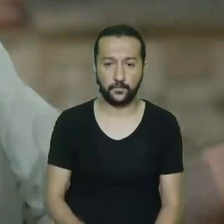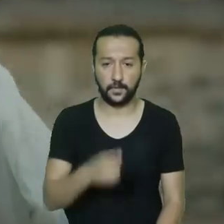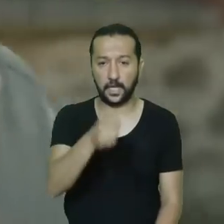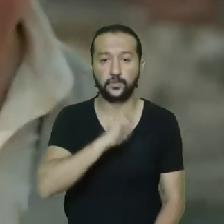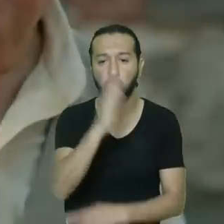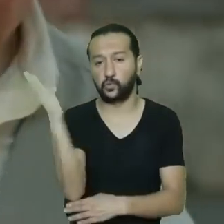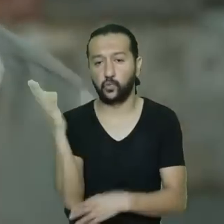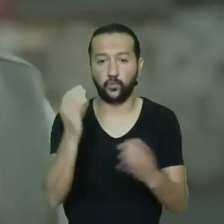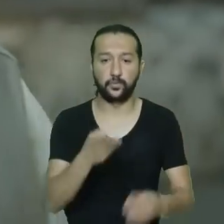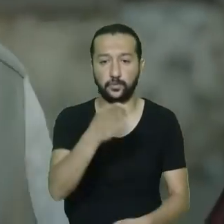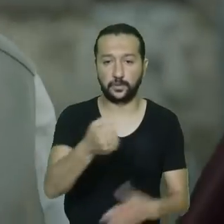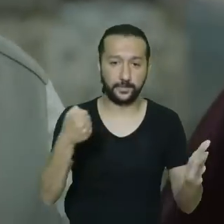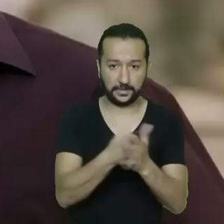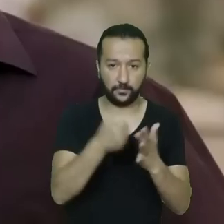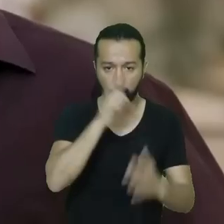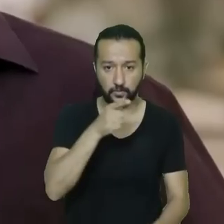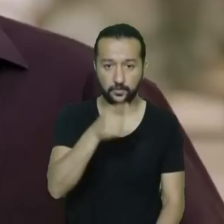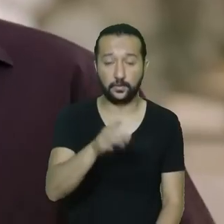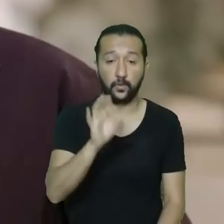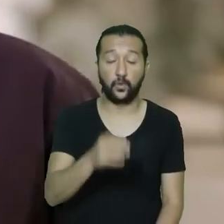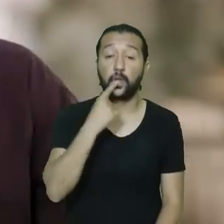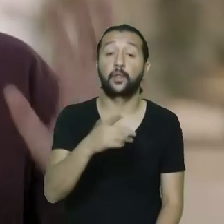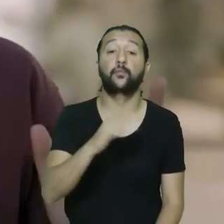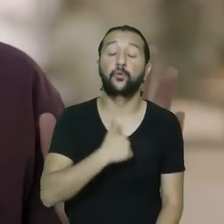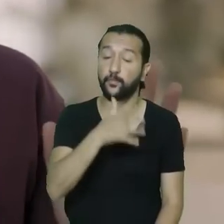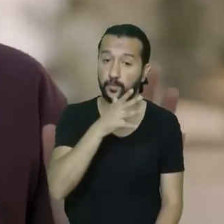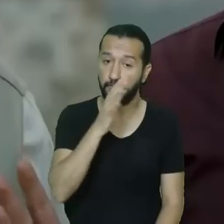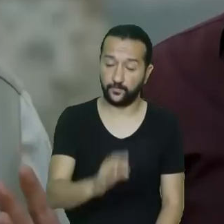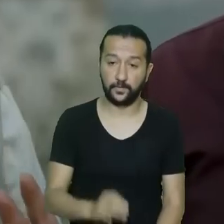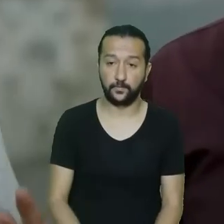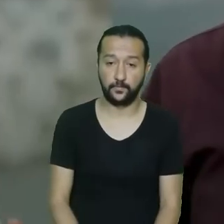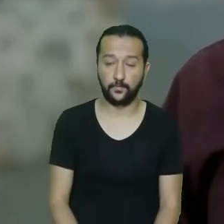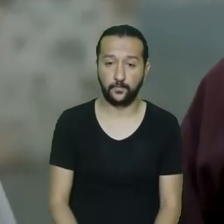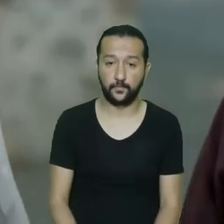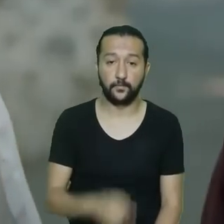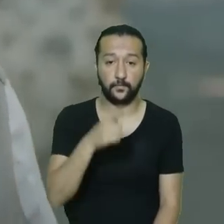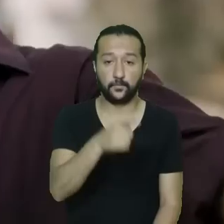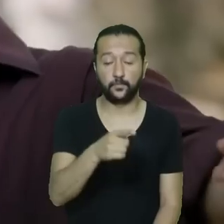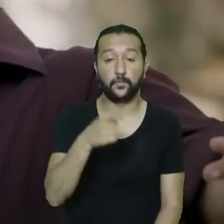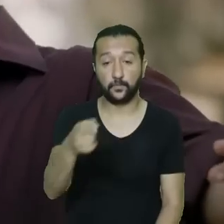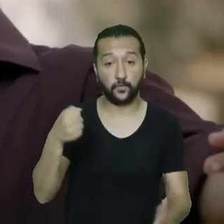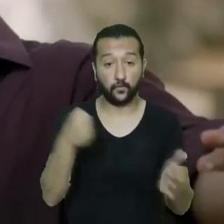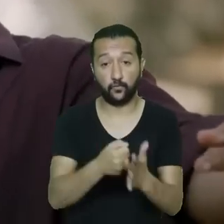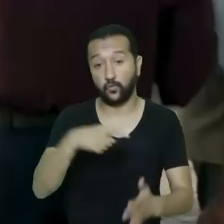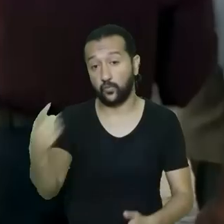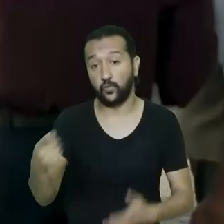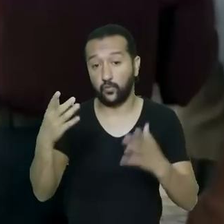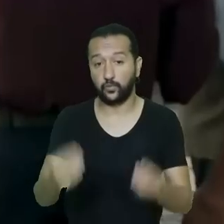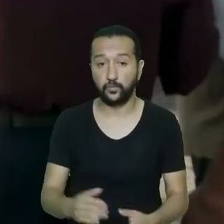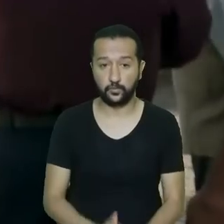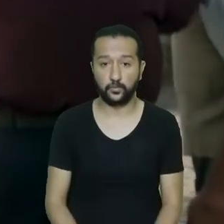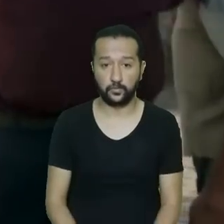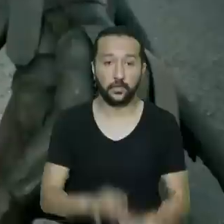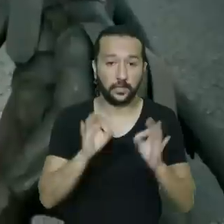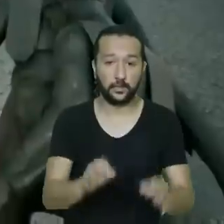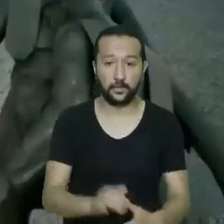Yamuk işte. Araba çarptı ya ondan. Ben onu demiyorum ben. Onu ben de biliyorum. Ne? Gosta Güsen, Oyang'dan vurmadı mı?